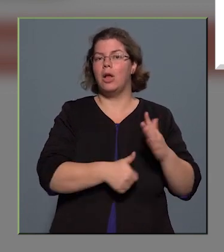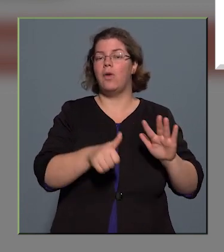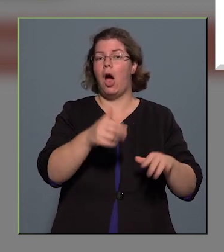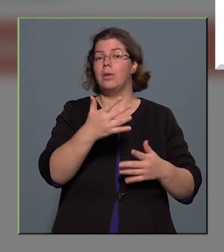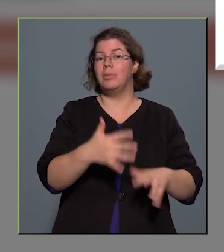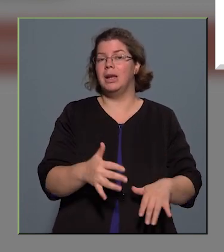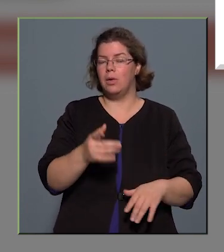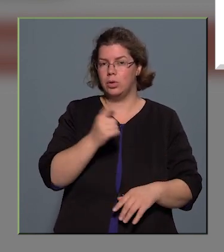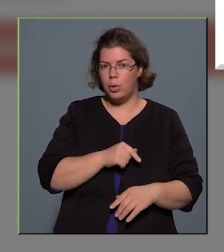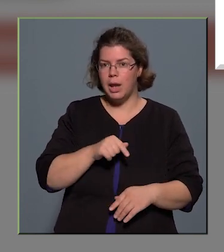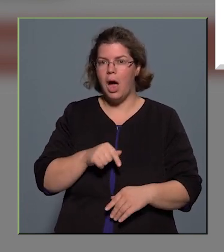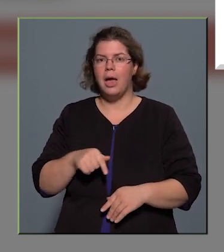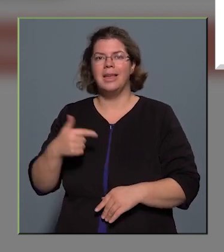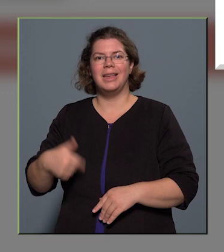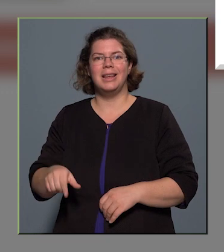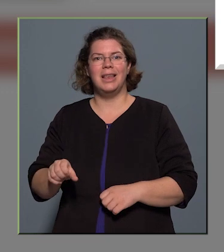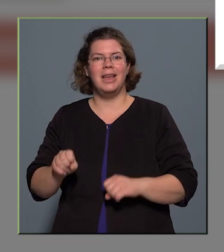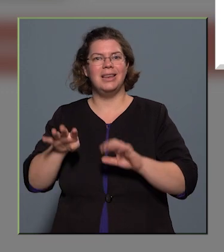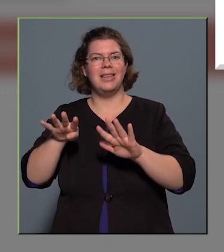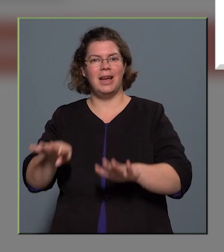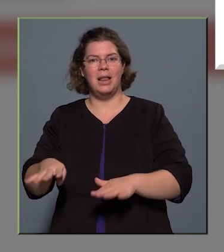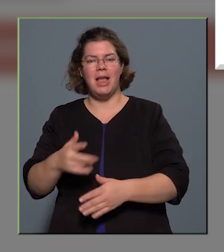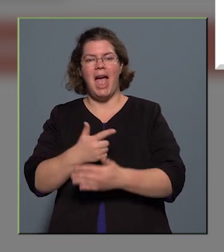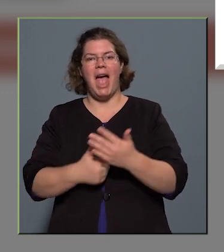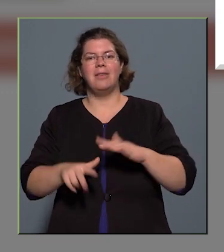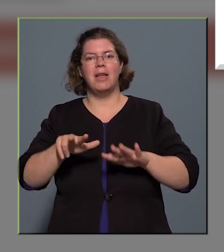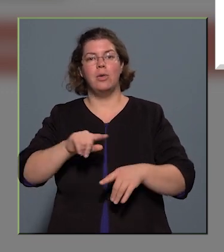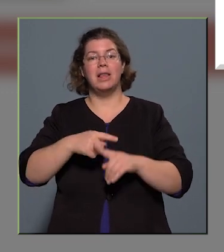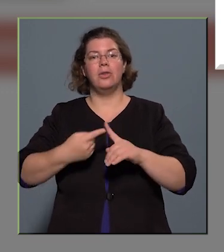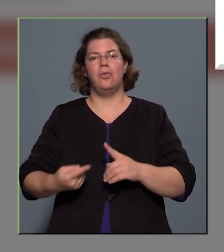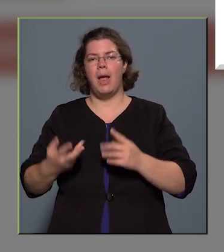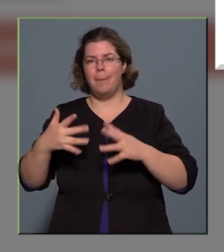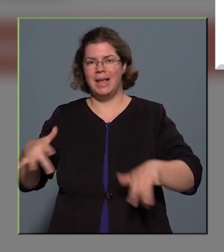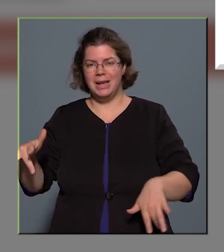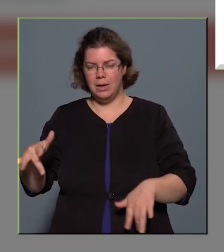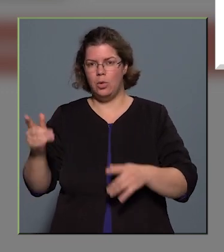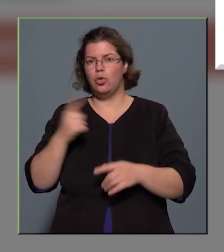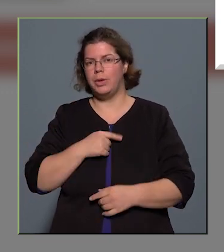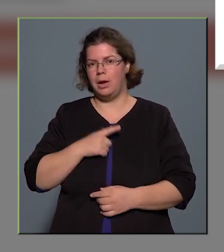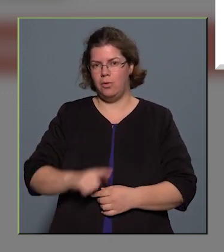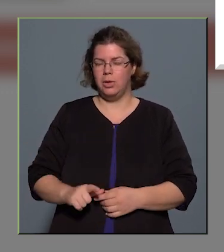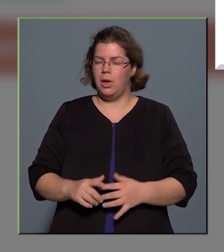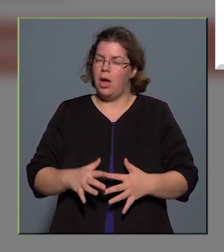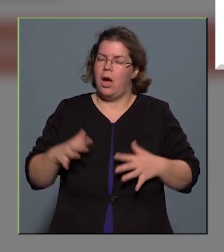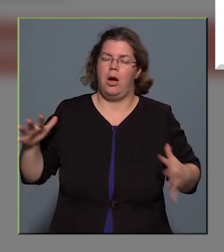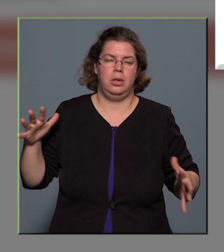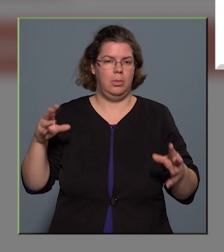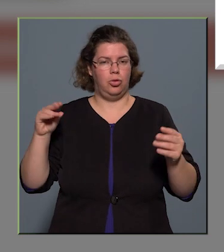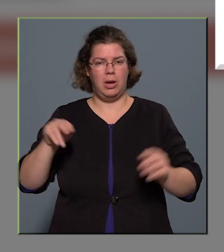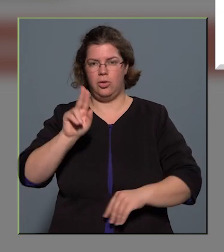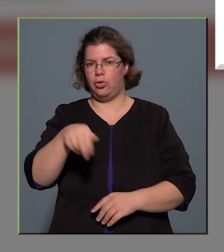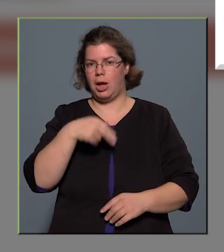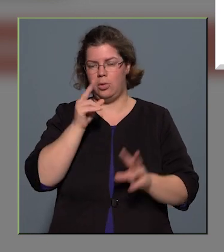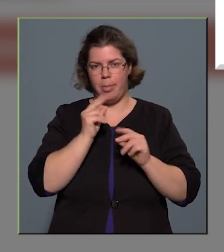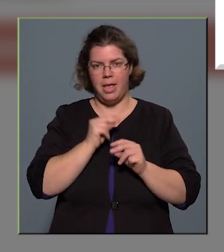ez 2019-re már 78,5 millió tonnára rugott, úgyhogy hatalmas mennyiségekről